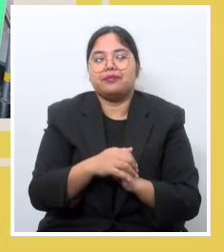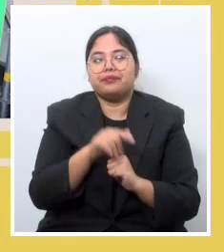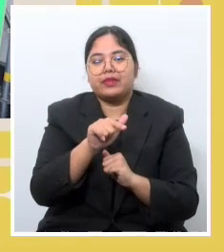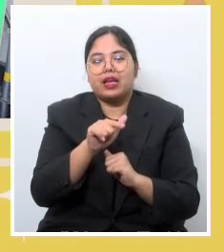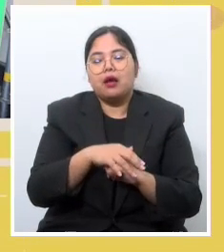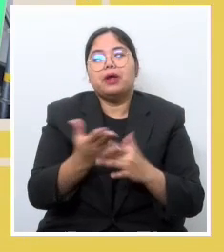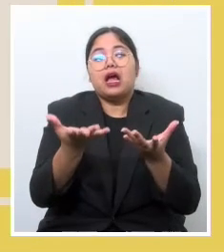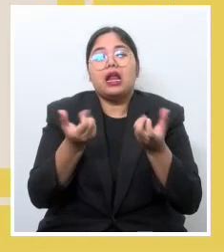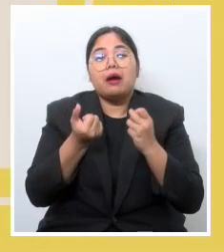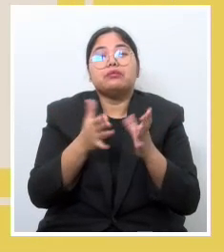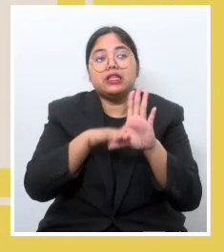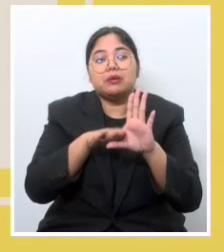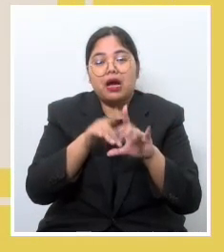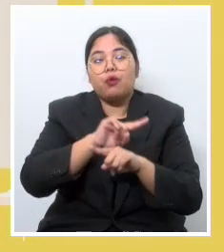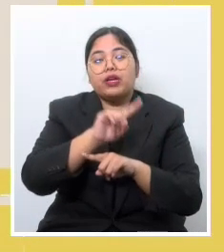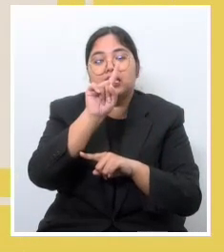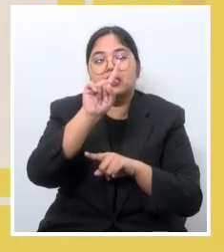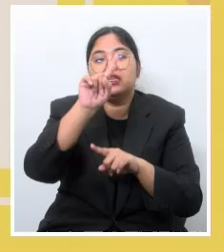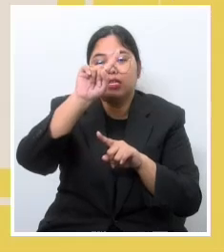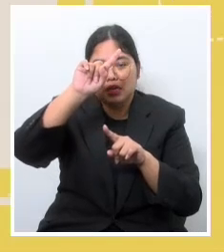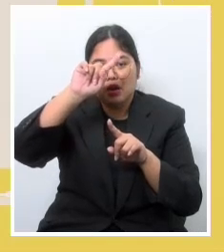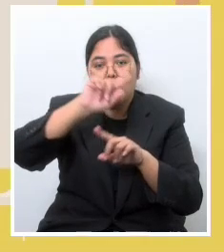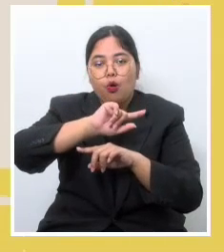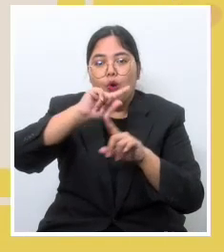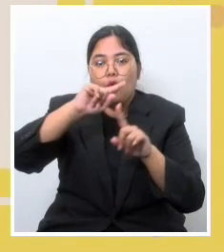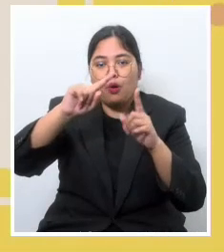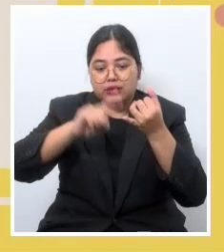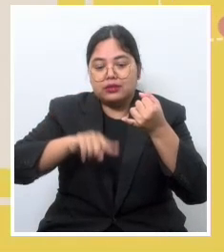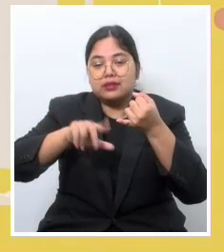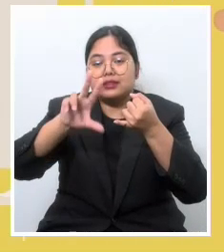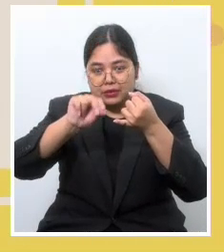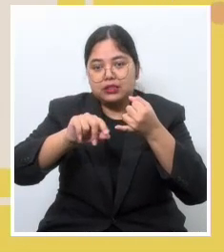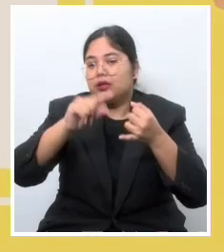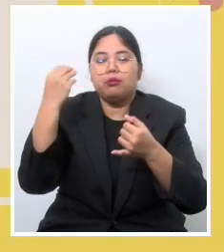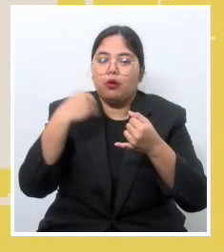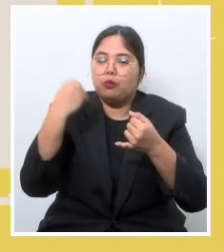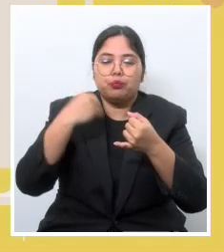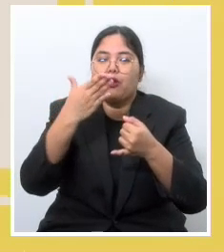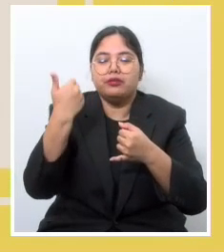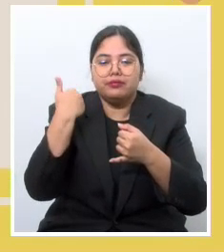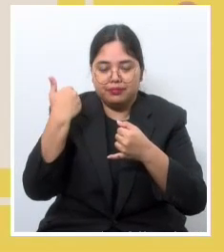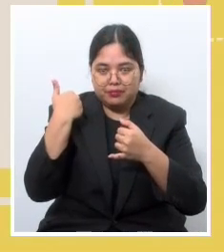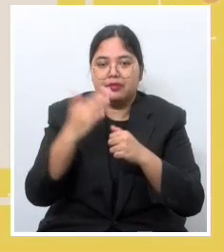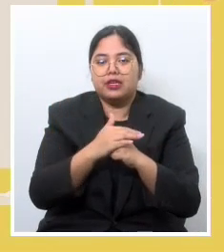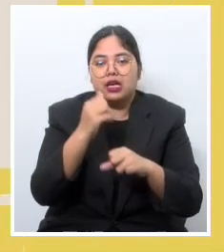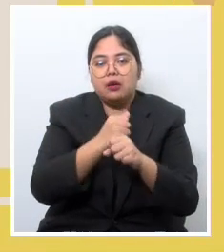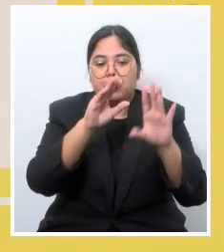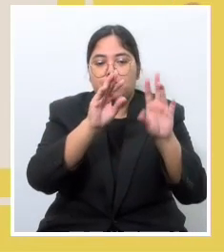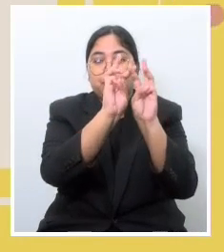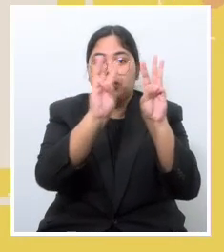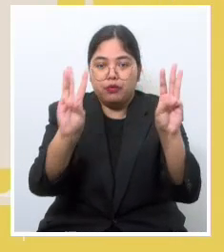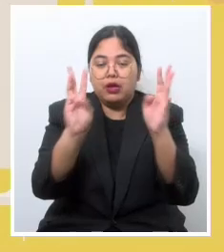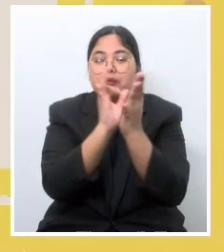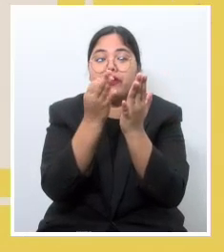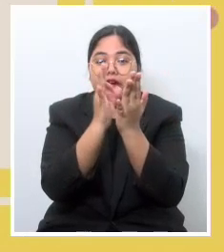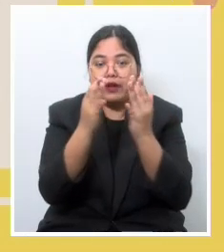เปิดรับสมัครเพื่อเข้าเรียนในวันที่ 1-30ของทุกเดือนโดยสามารถศึกษาเงื่อนไขในการเข้ารับบริการทางด้านการศึกษาทางเว็บไซต์และ Facebook